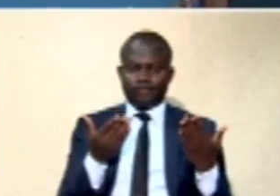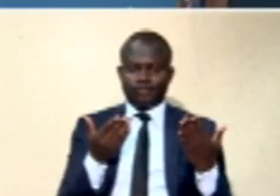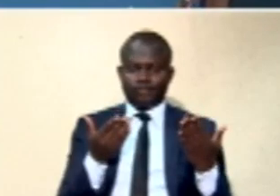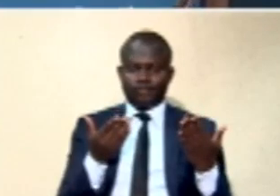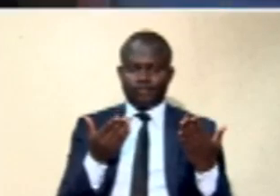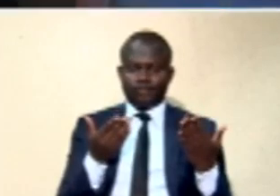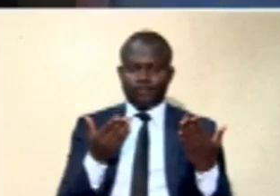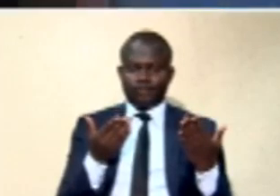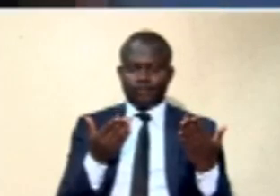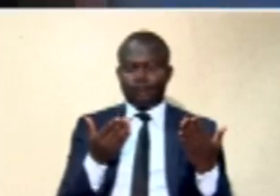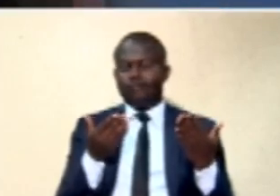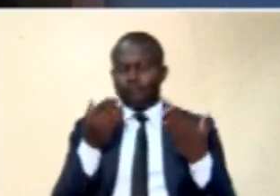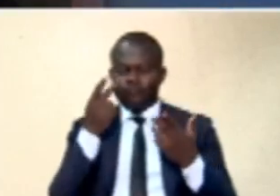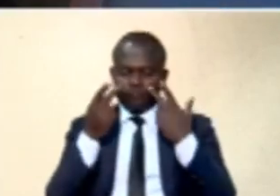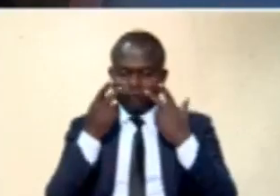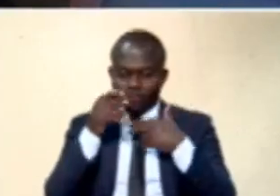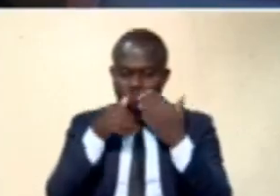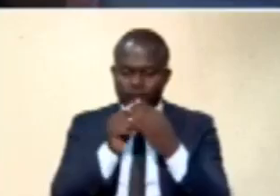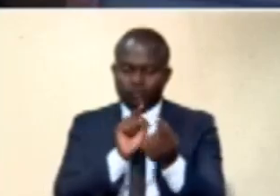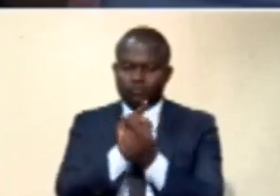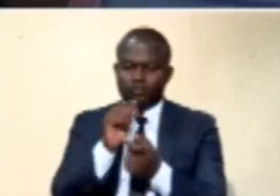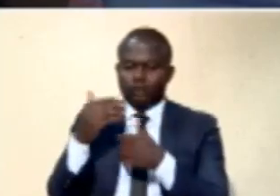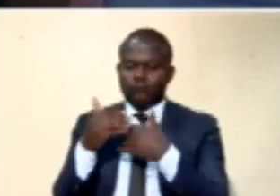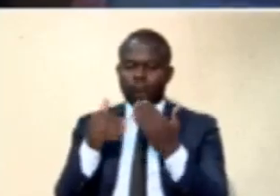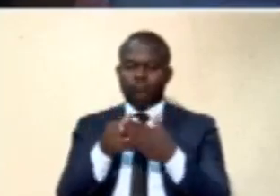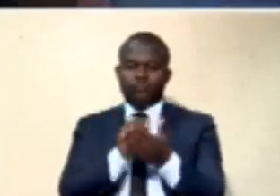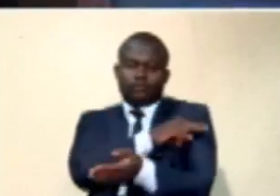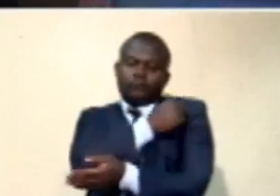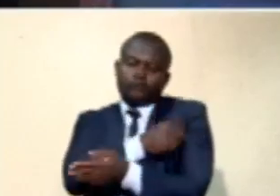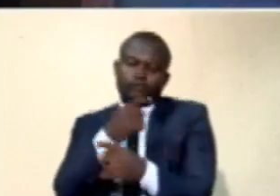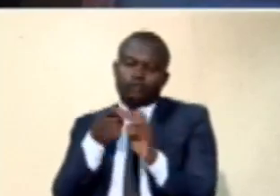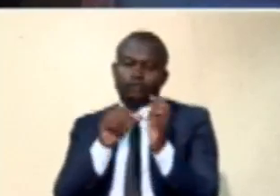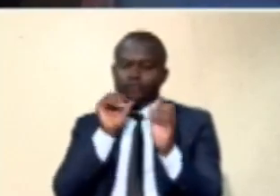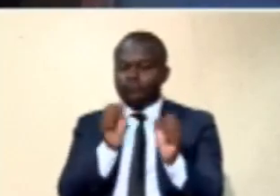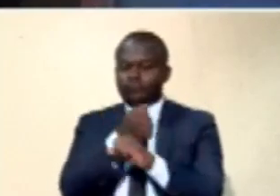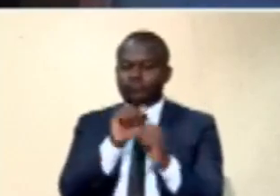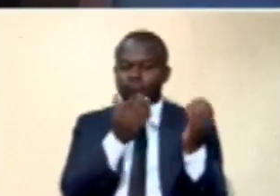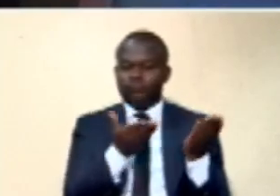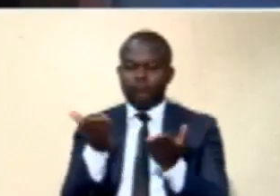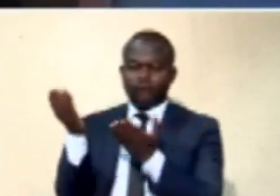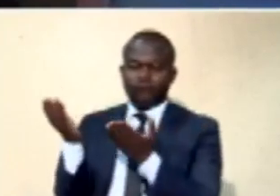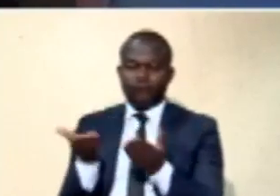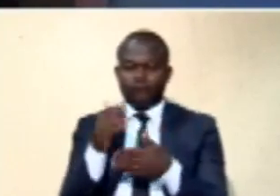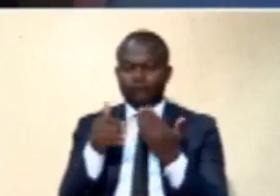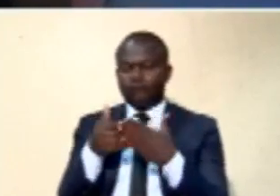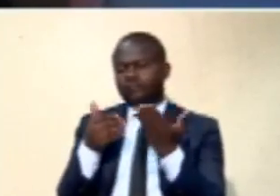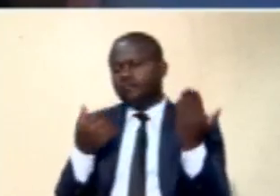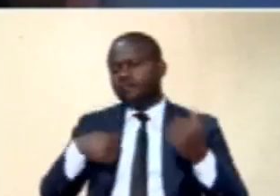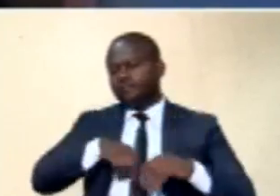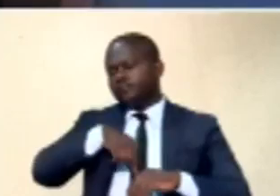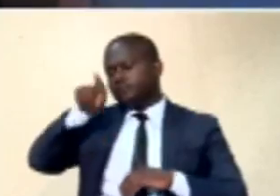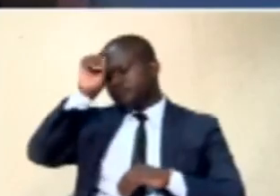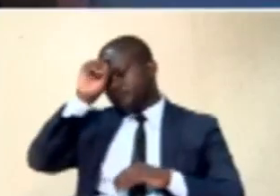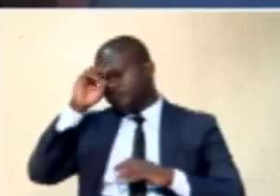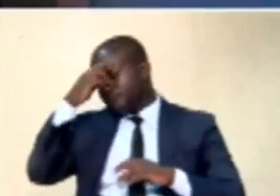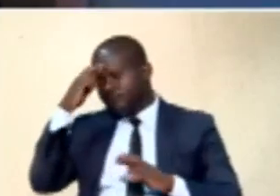ku bazidusaba. Kubona umuntu aturana n'ivuriro ariko bakaba batamwakira afite mituweli, twebwe twibajije impamvu iyo